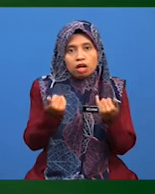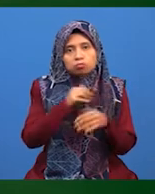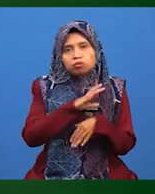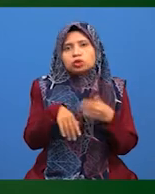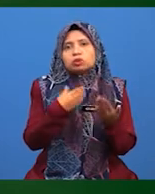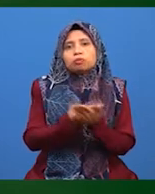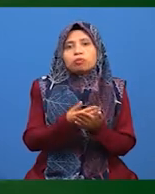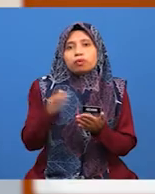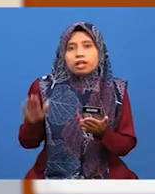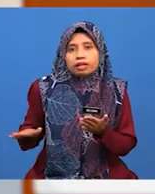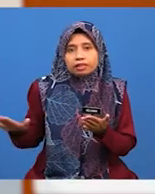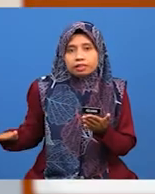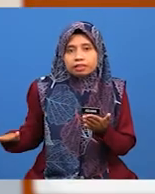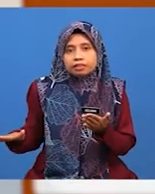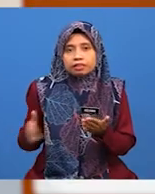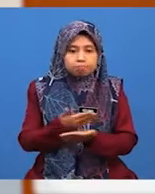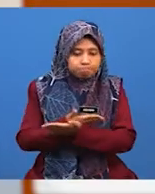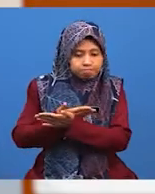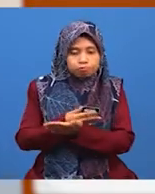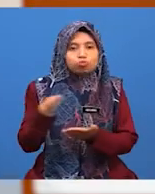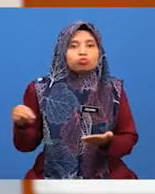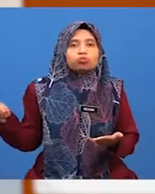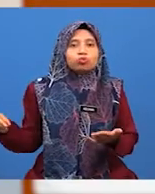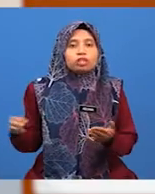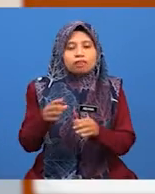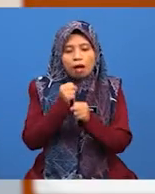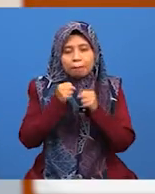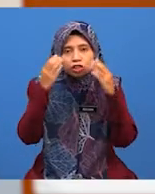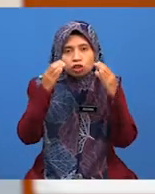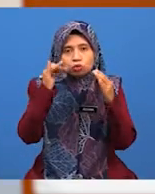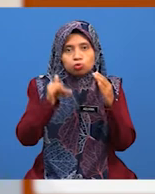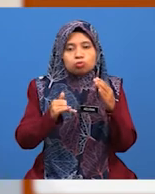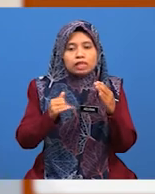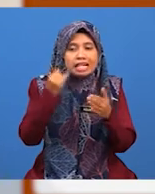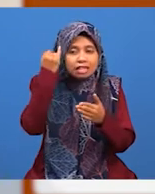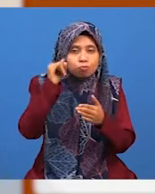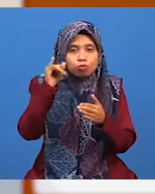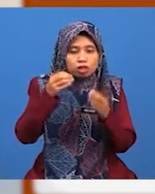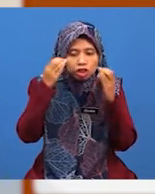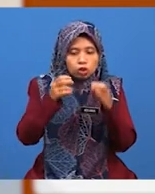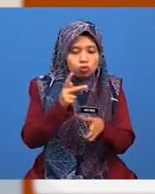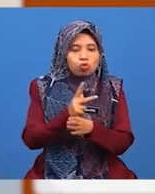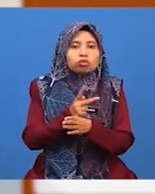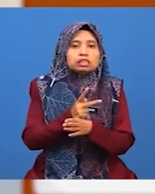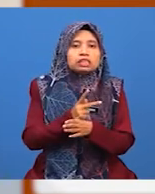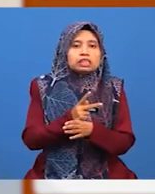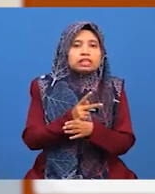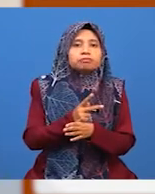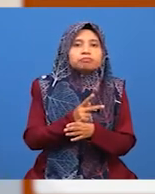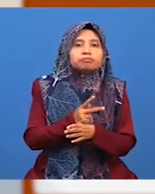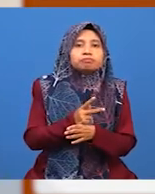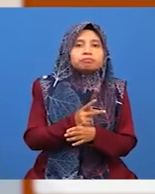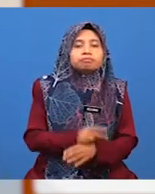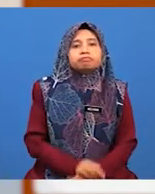harap semua anak-anak murid cikgu dapat ilmu yang cikgu kongsikan pada hari ini dan